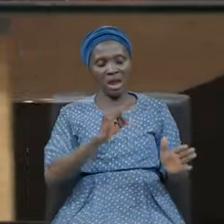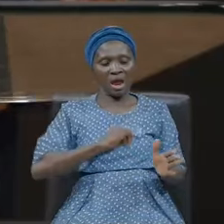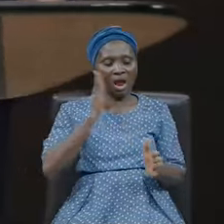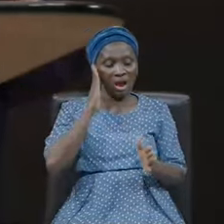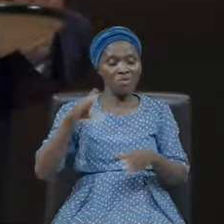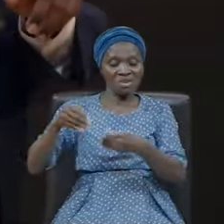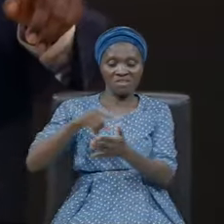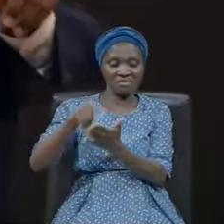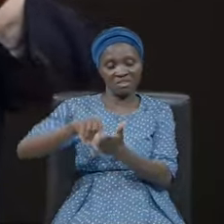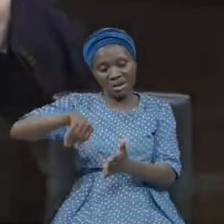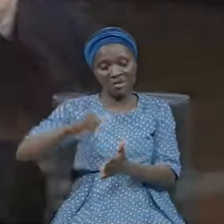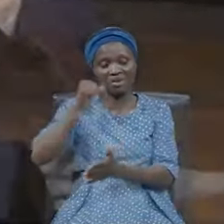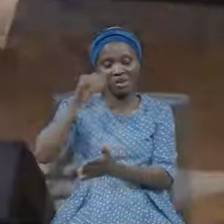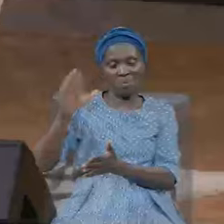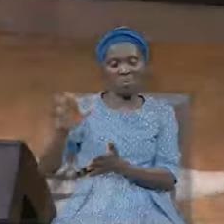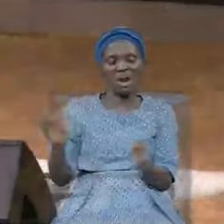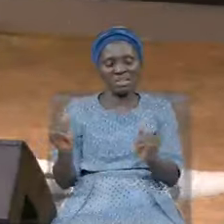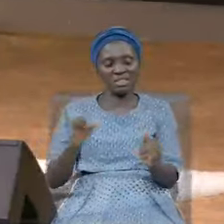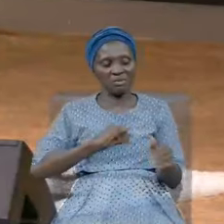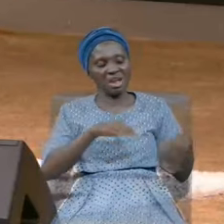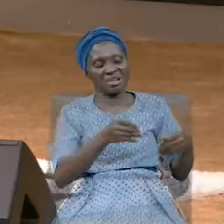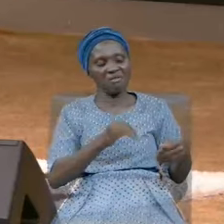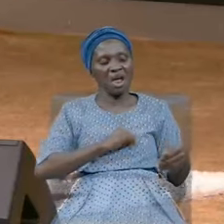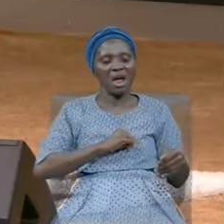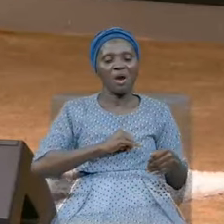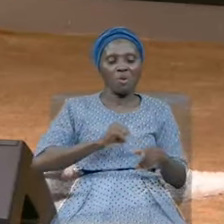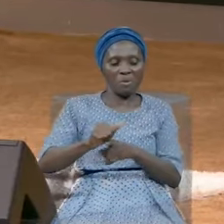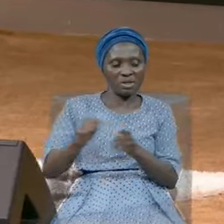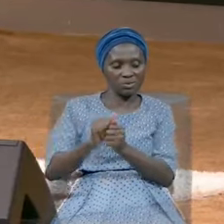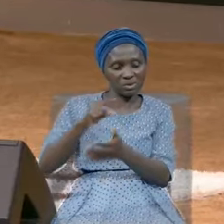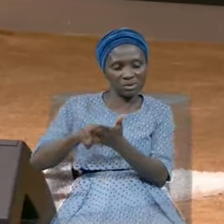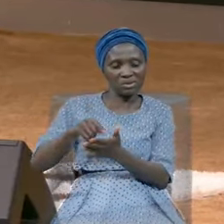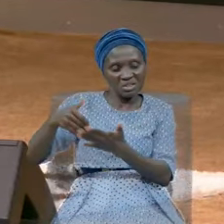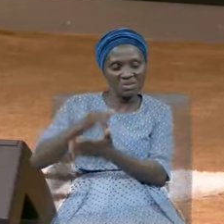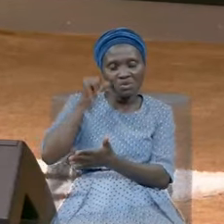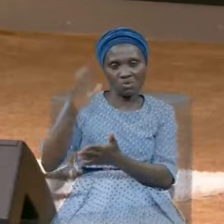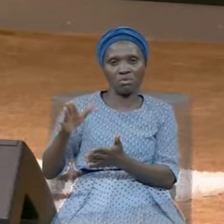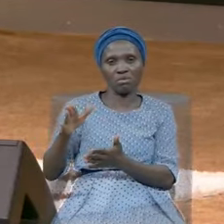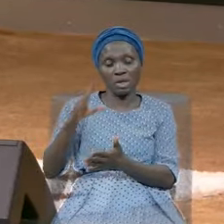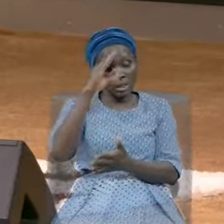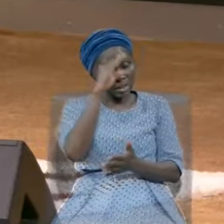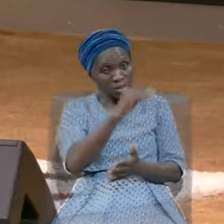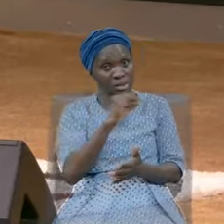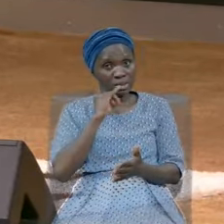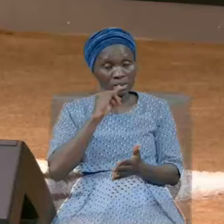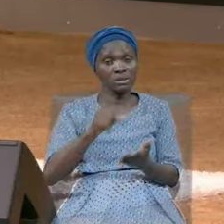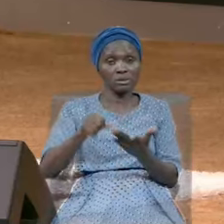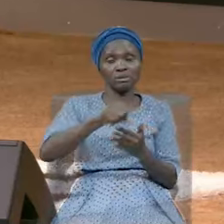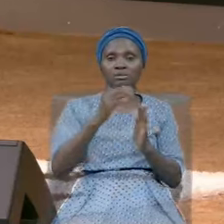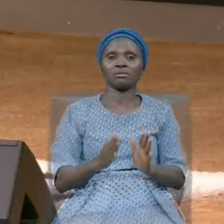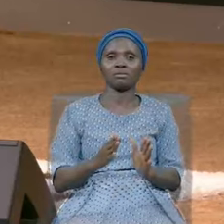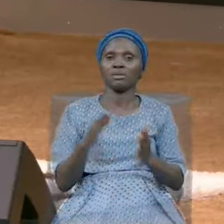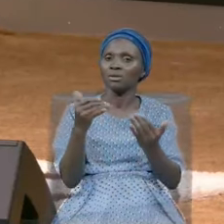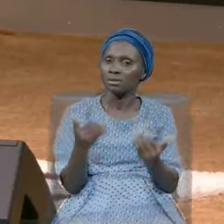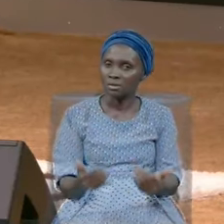donnais. Alors il est un adultère. Et maintenant c'est dit que adultère